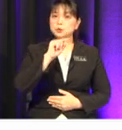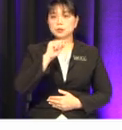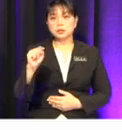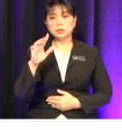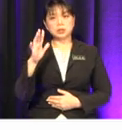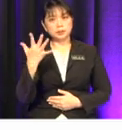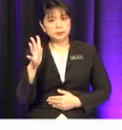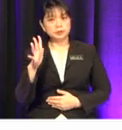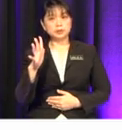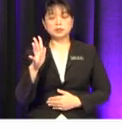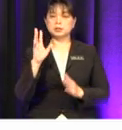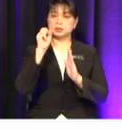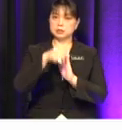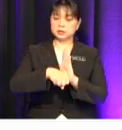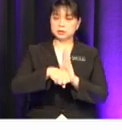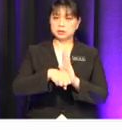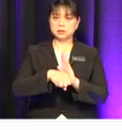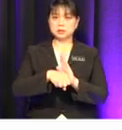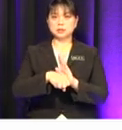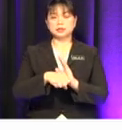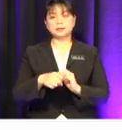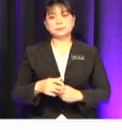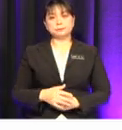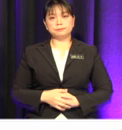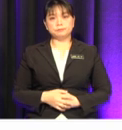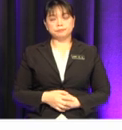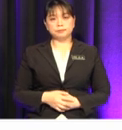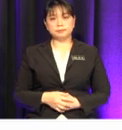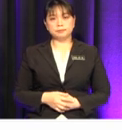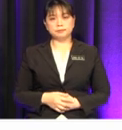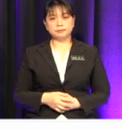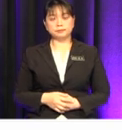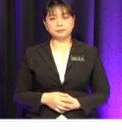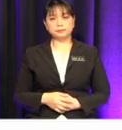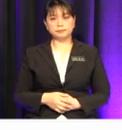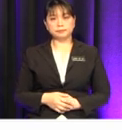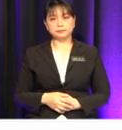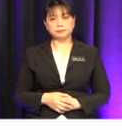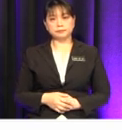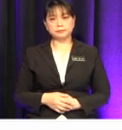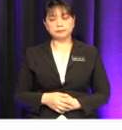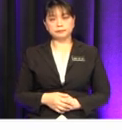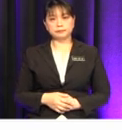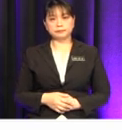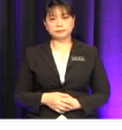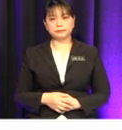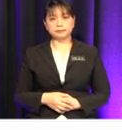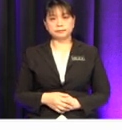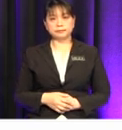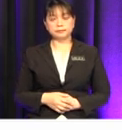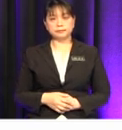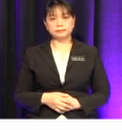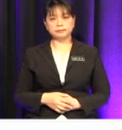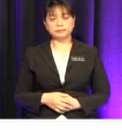kelajuannya sangat pantas oke sekarang soalnya yang kedua saya udah beli tadi